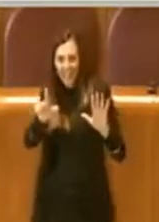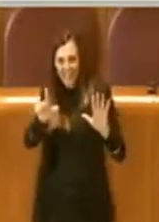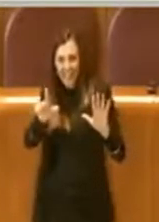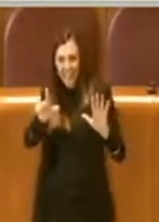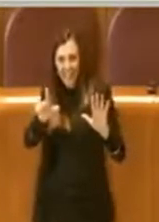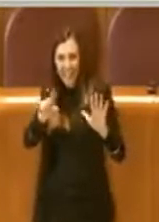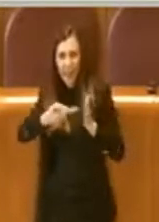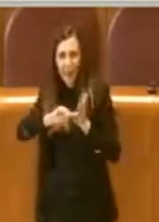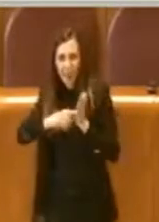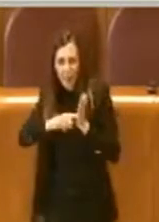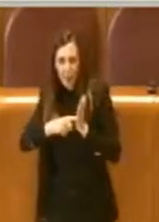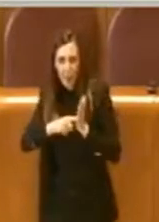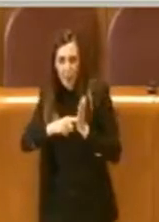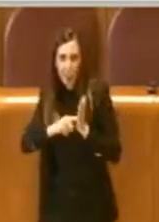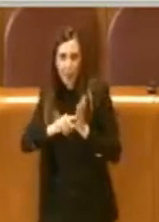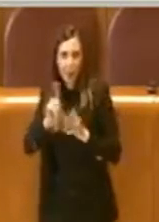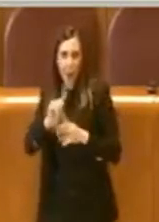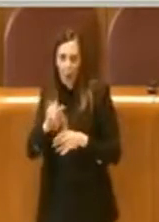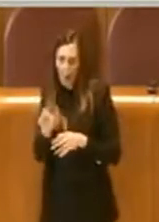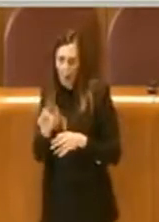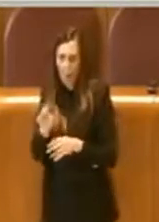spicci,